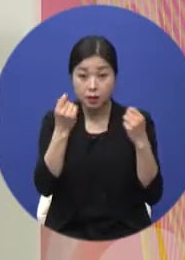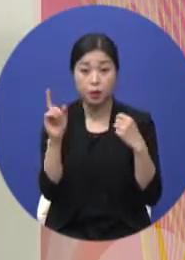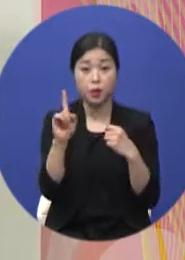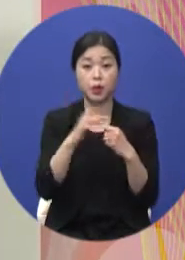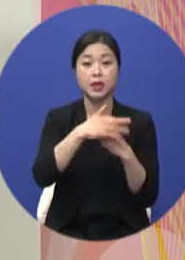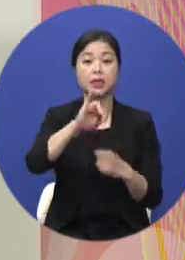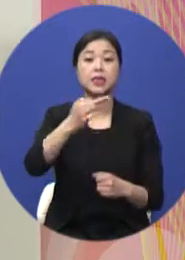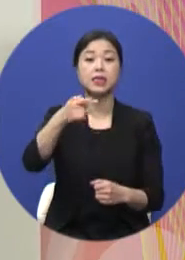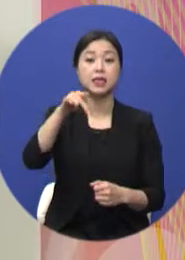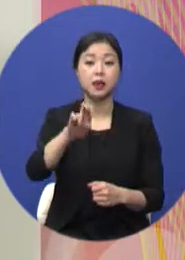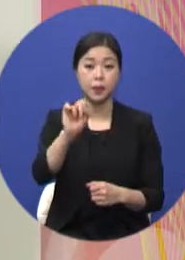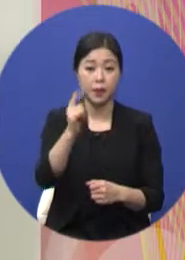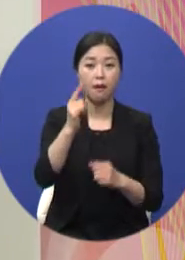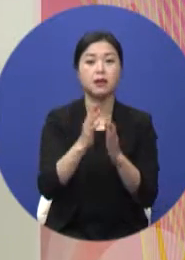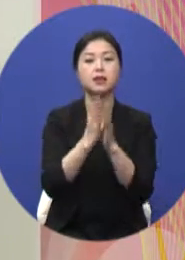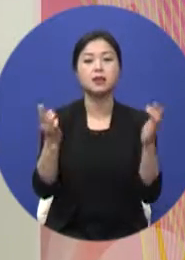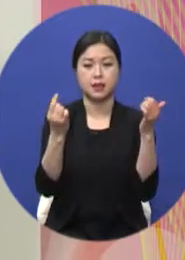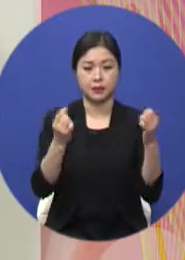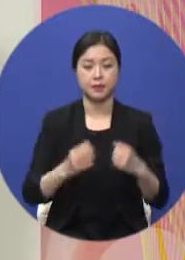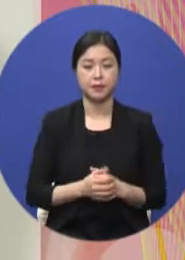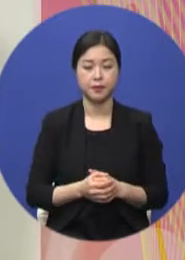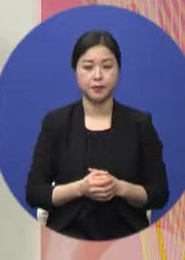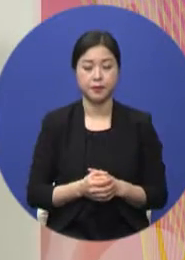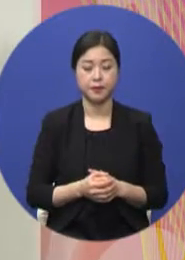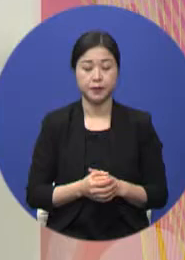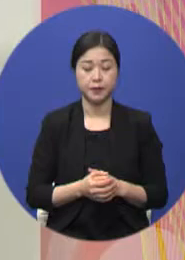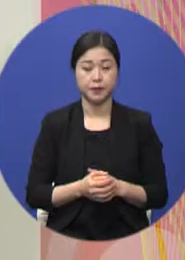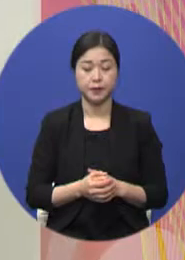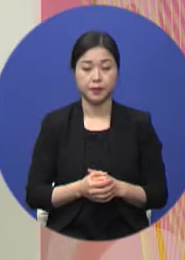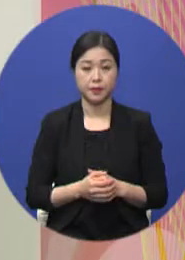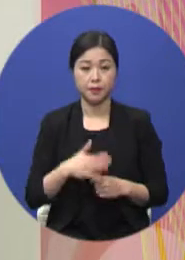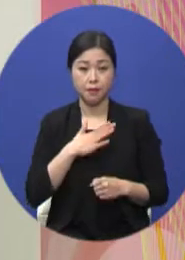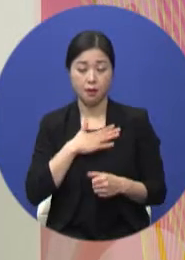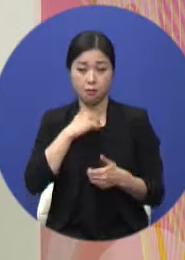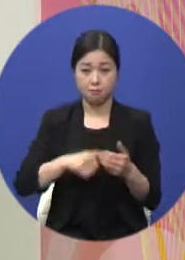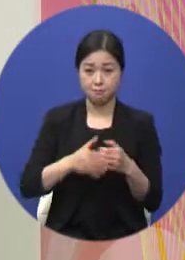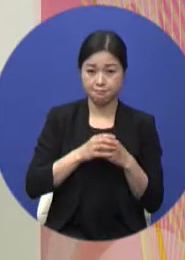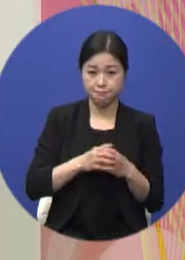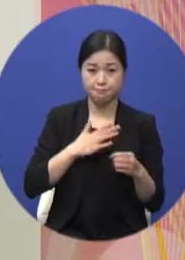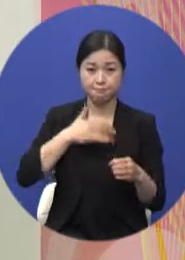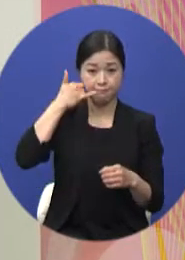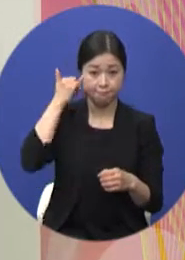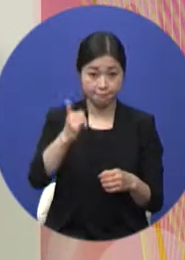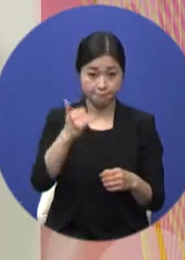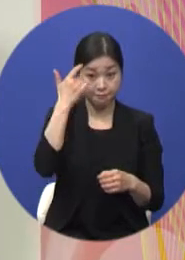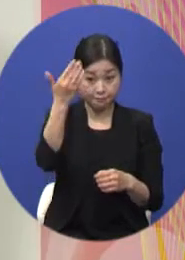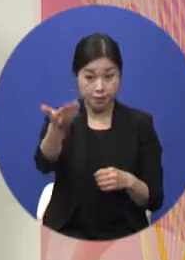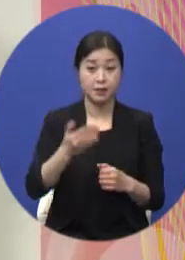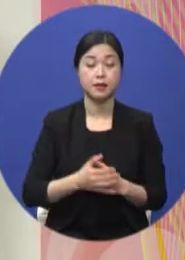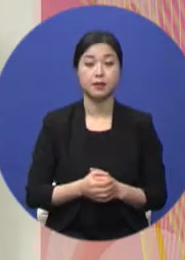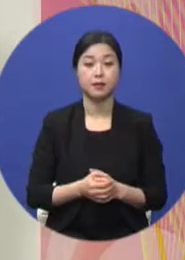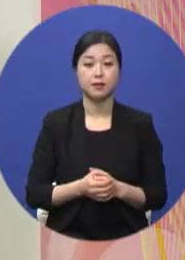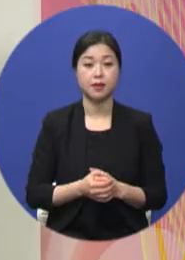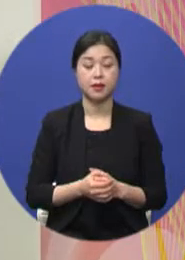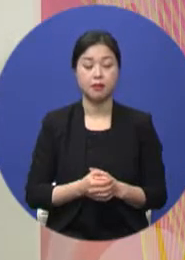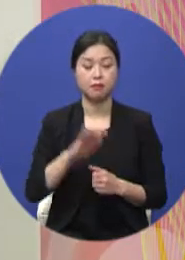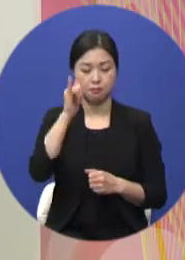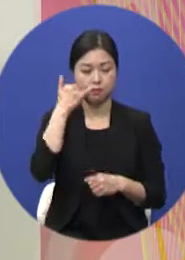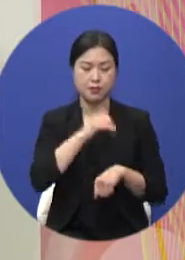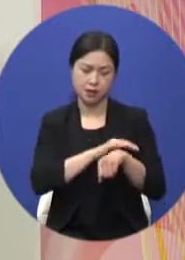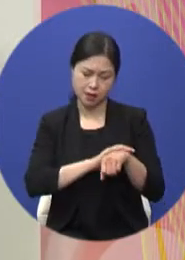바로 질염이 시작 그 단초예요. 그래서 그 본인이 되게 용기 내서 그 질문하셨는데 너무